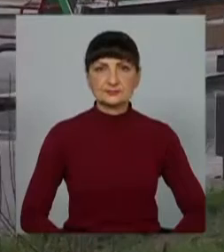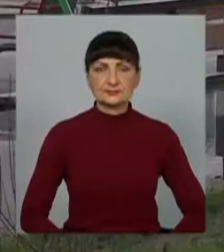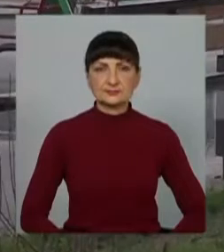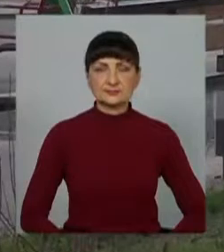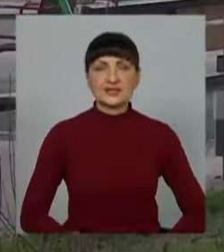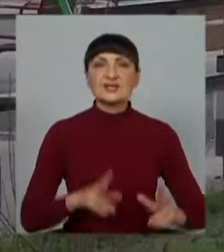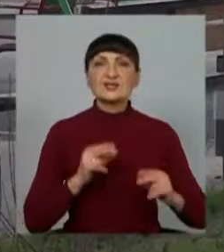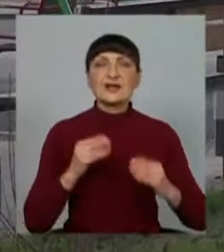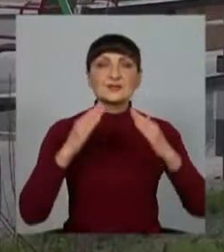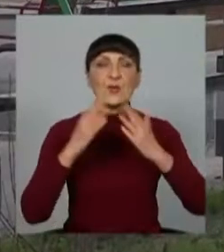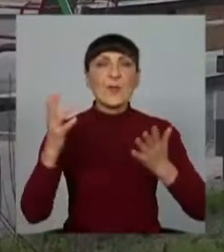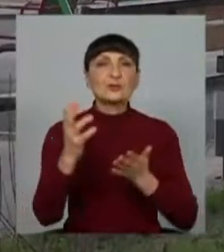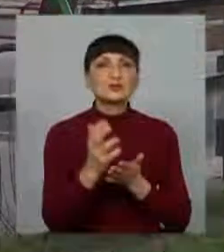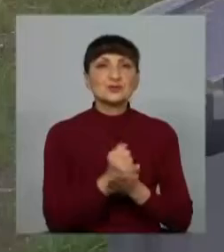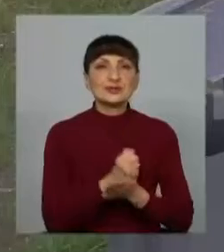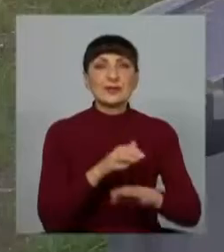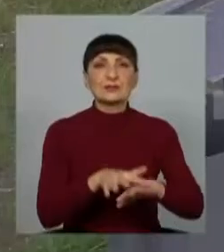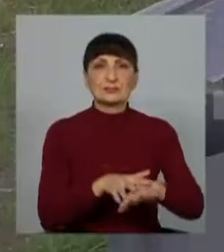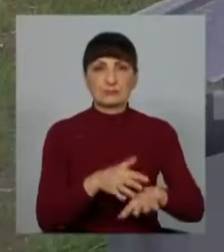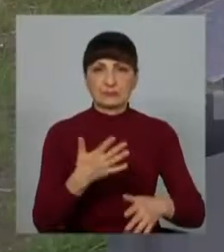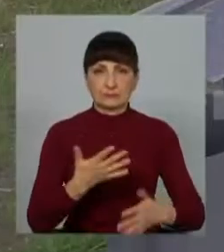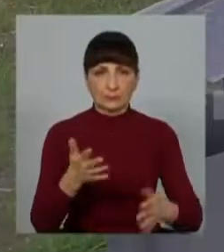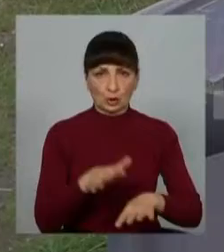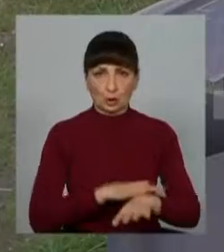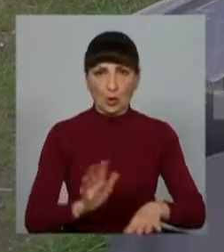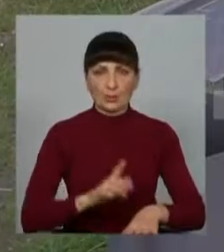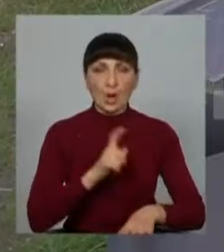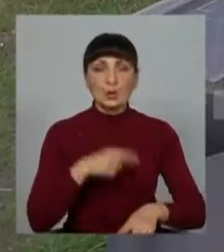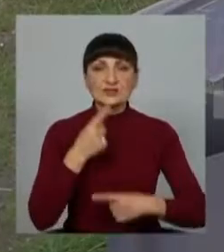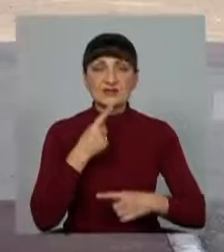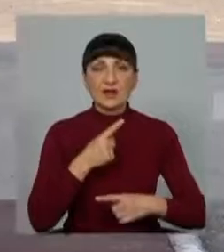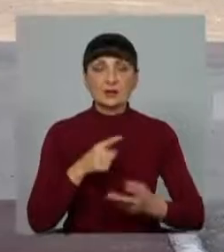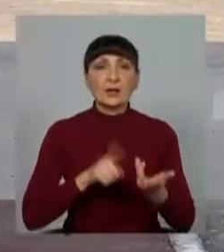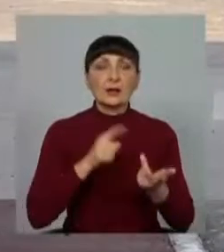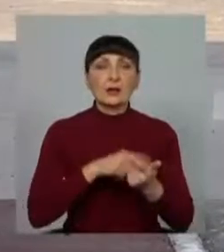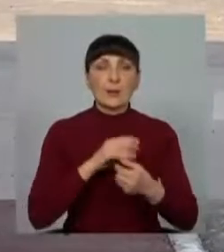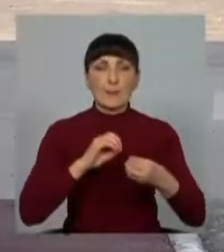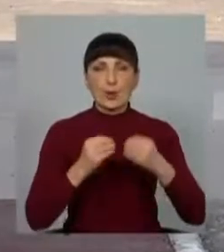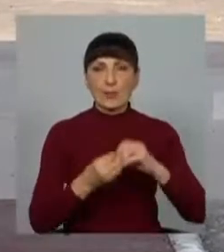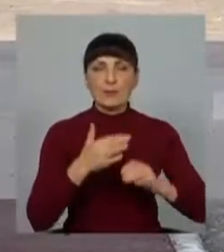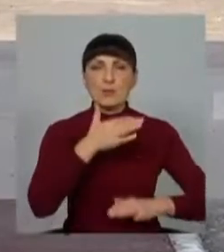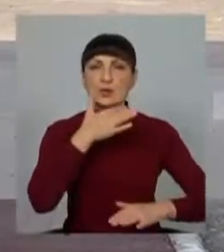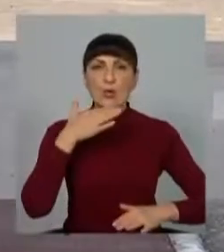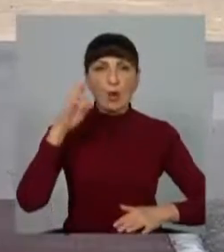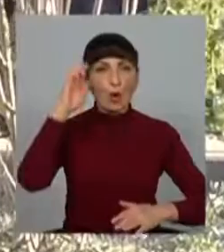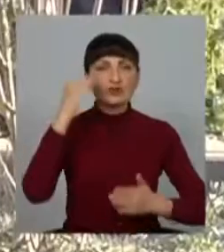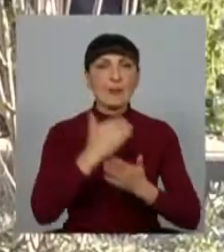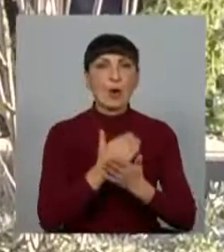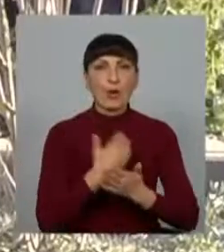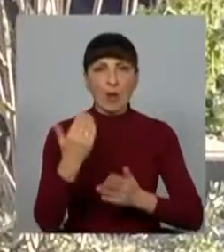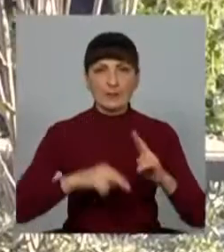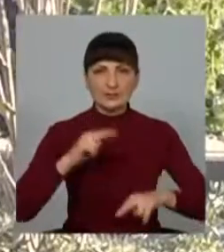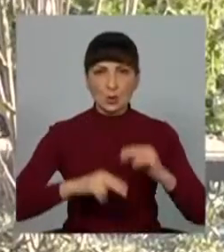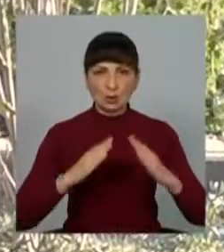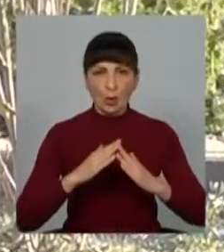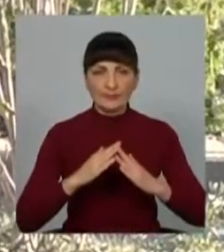Счастье от заселения в долгожданную квартиру длилось недолго. Жители говорят, что невозможно перечислить все проблемы в построенном по госпрограмме доме. Вопрос о